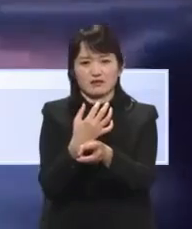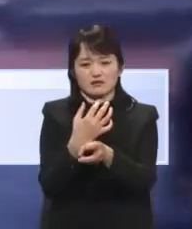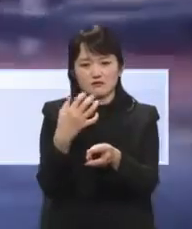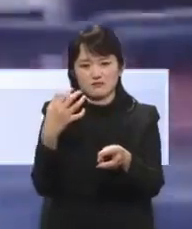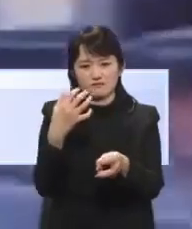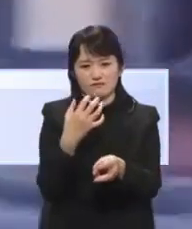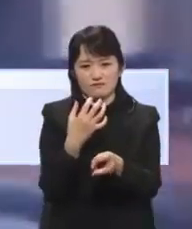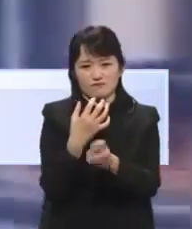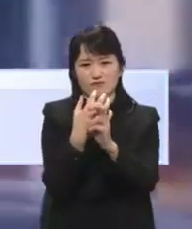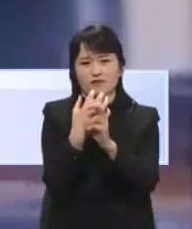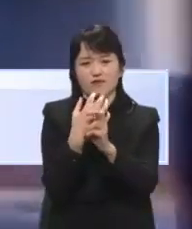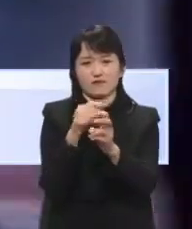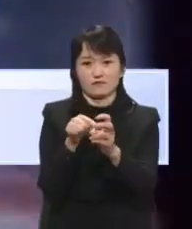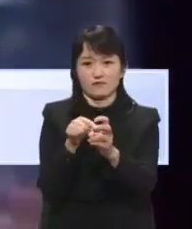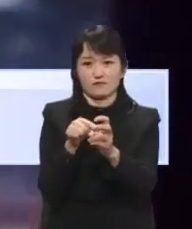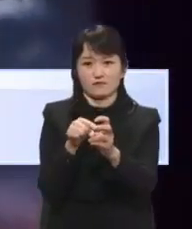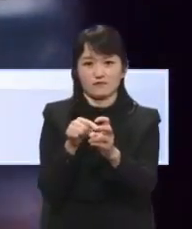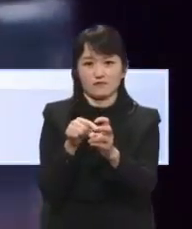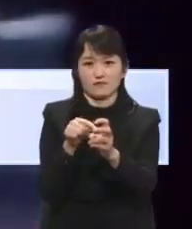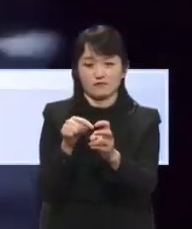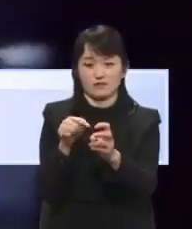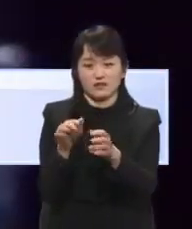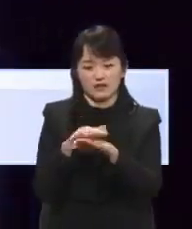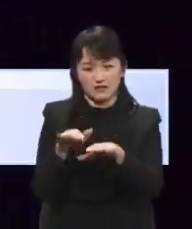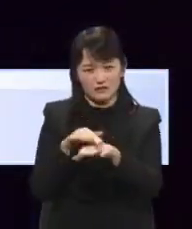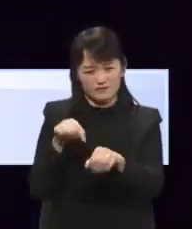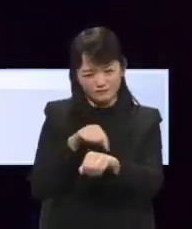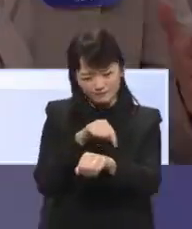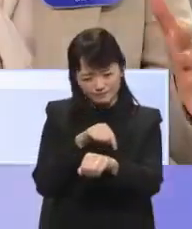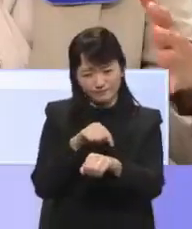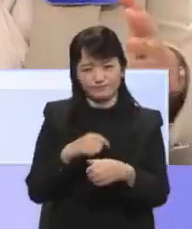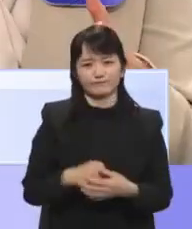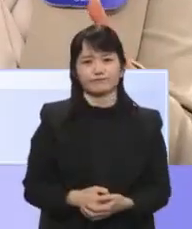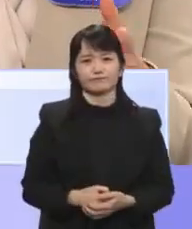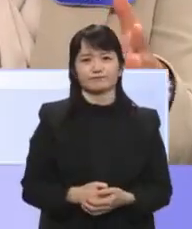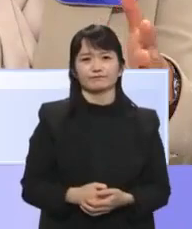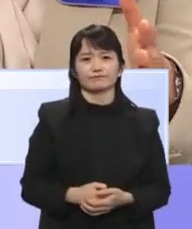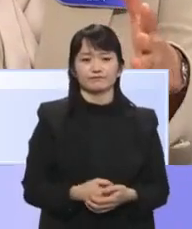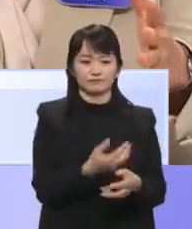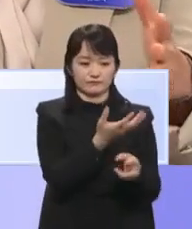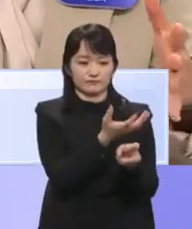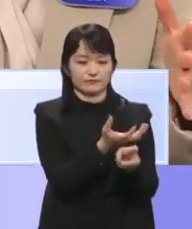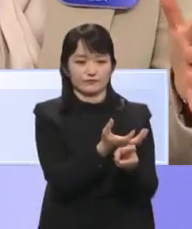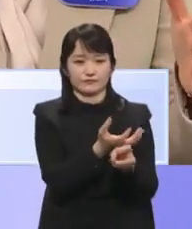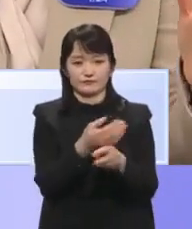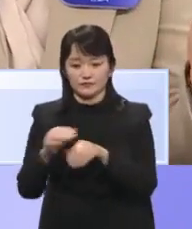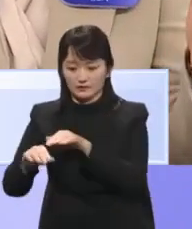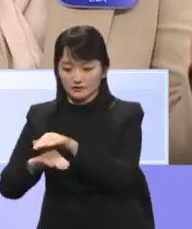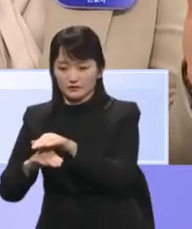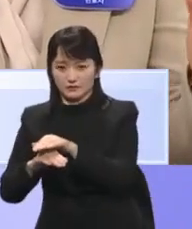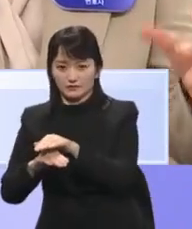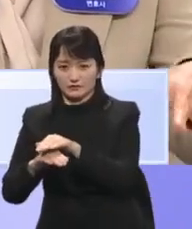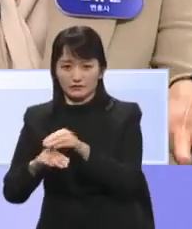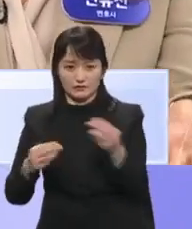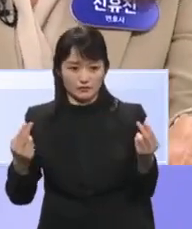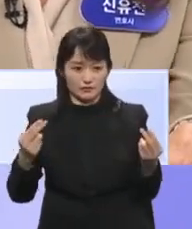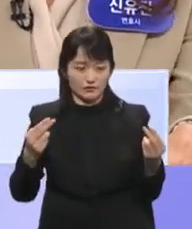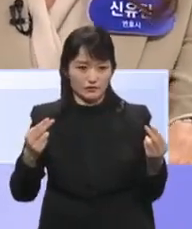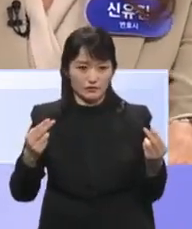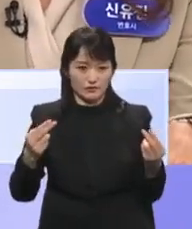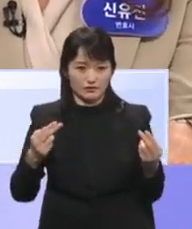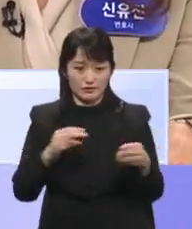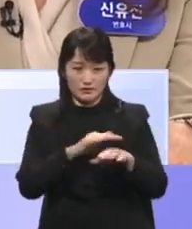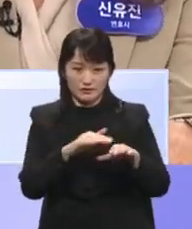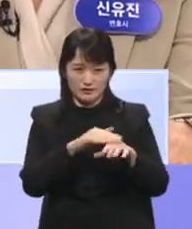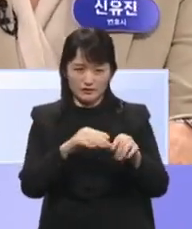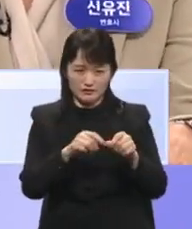걸렸겠지 큰 덤프 트럭이 때문에이 사고 처리 시간도 뭐 일반 승용차 사고와는 달리 좀 시간이 오래 걸렸는데요